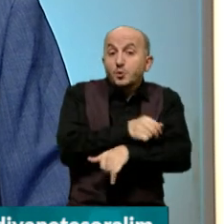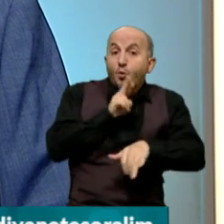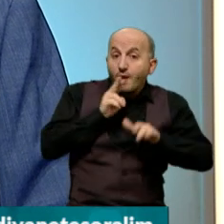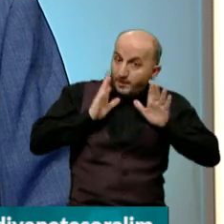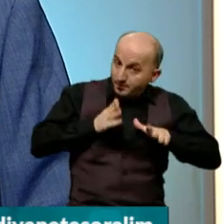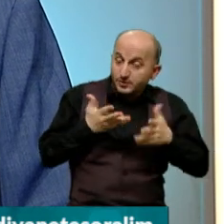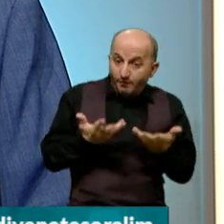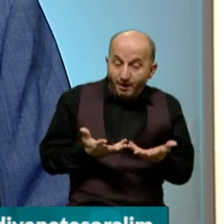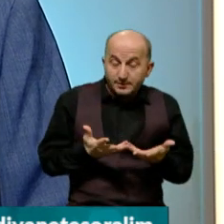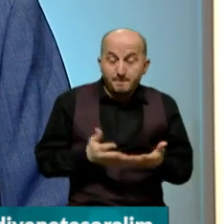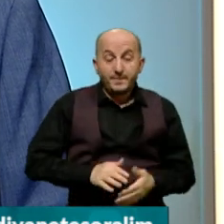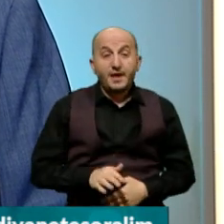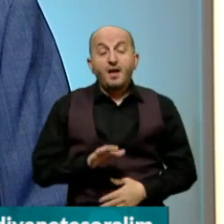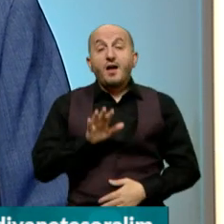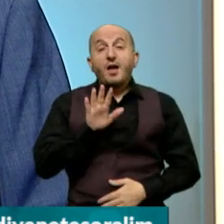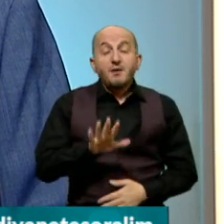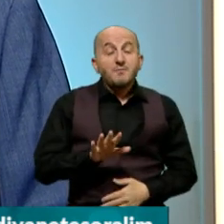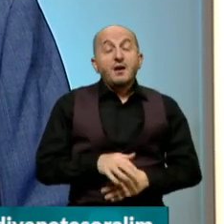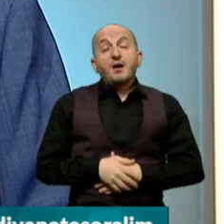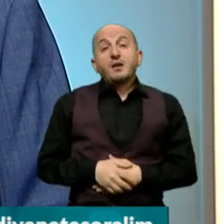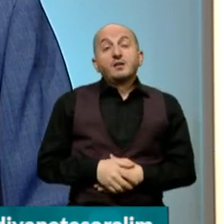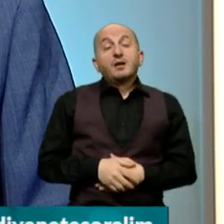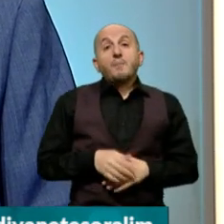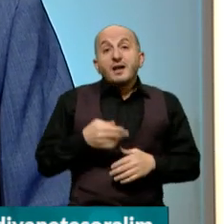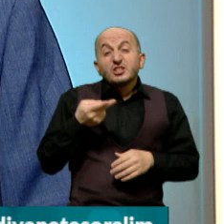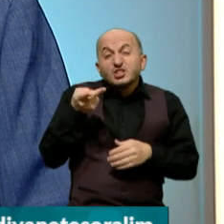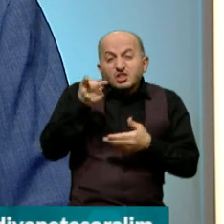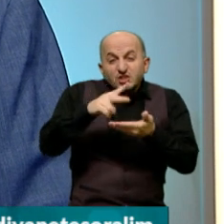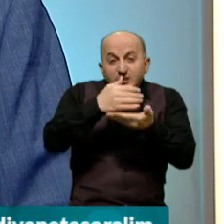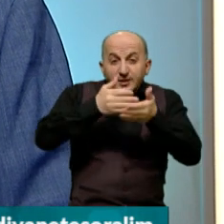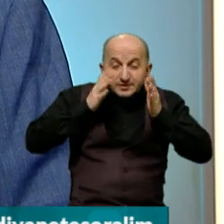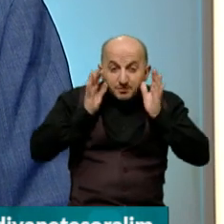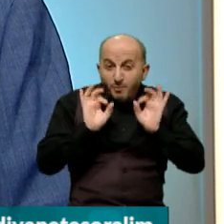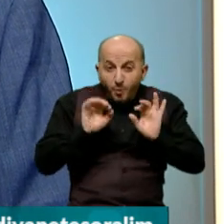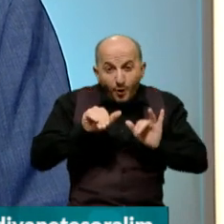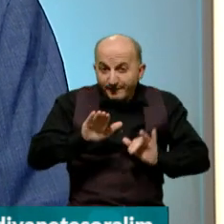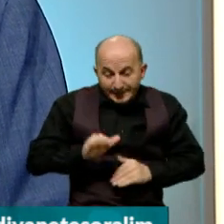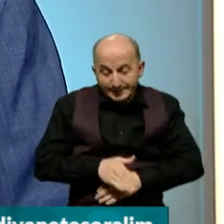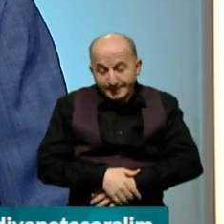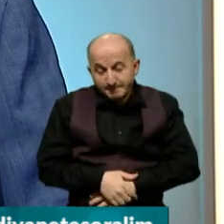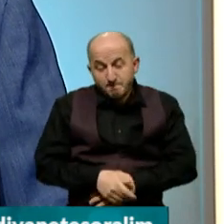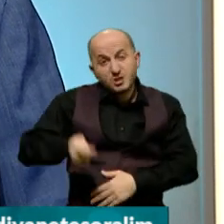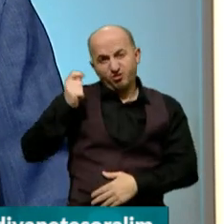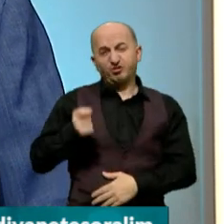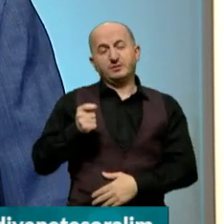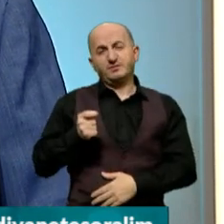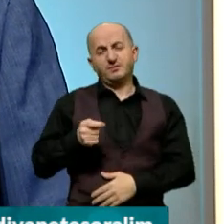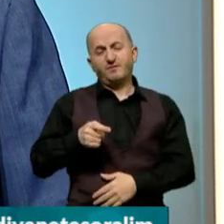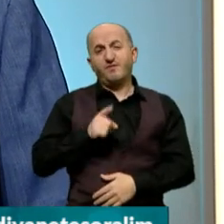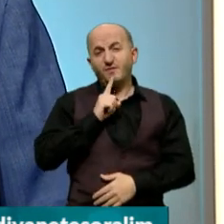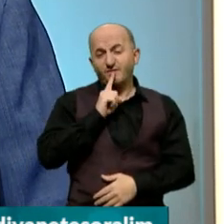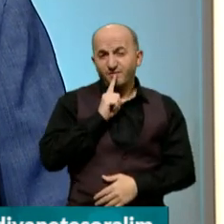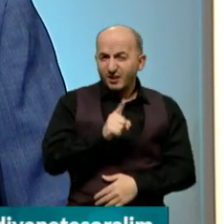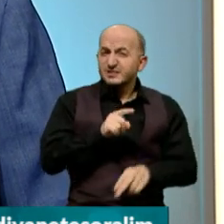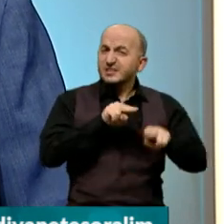kılacağı öğle namazı var. Efendim ama cenaze namazı böyle değil. Gerçekten farz-ı kifaye